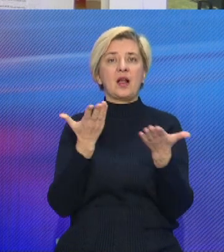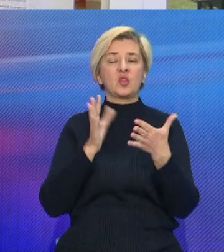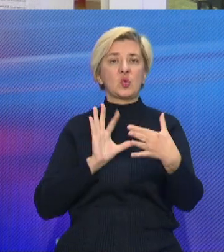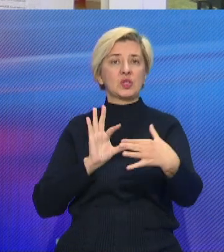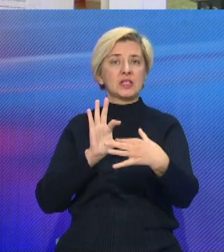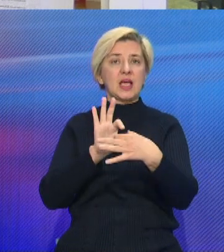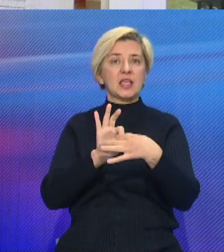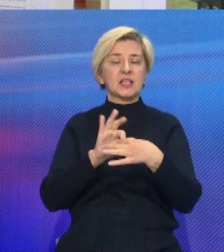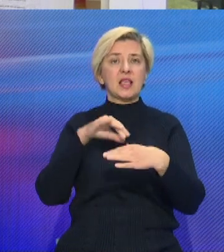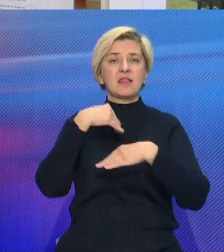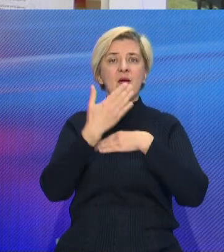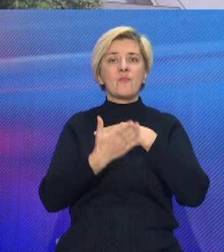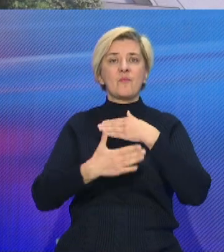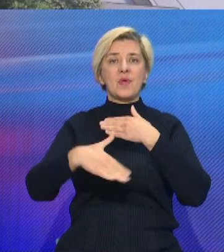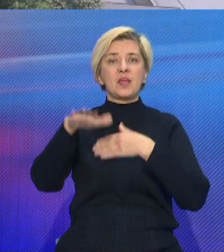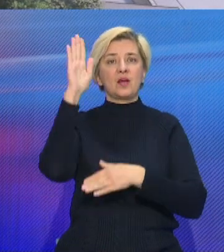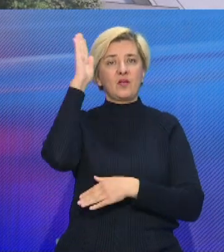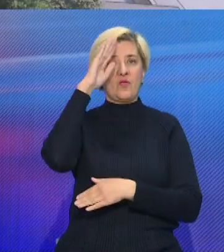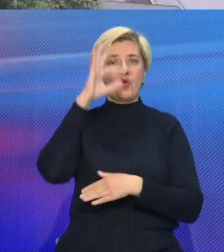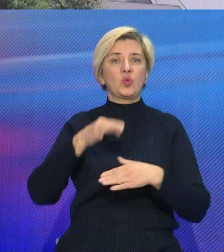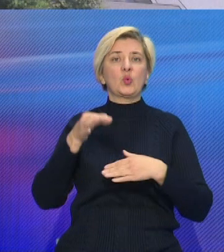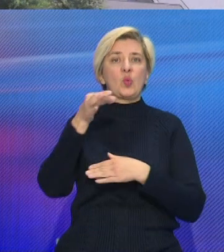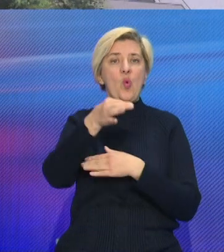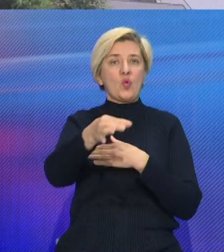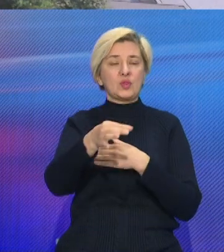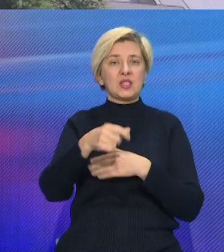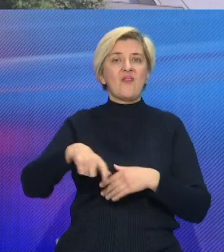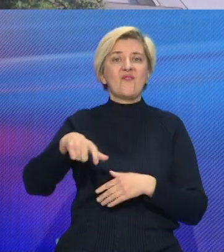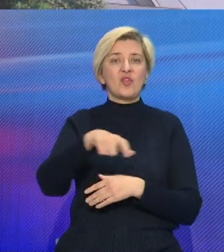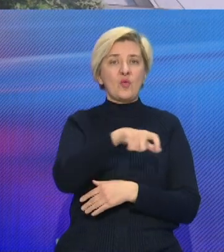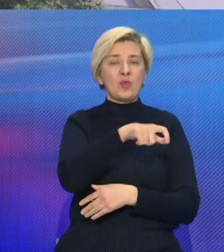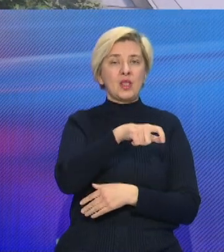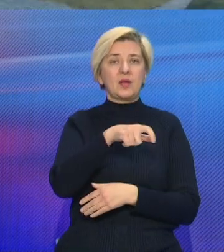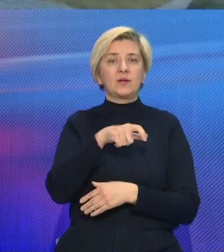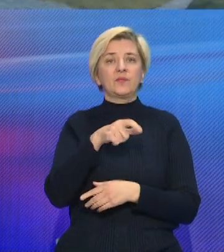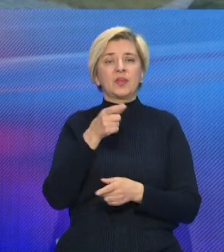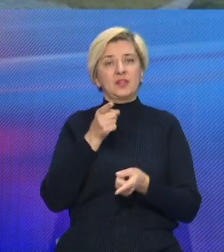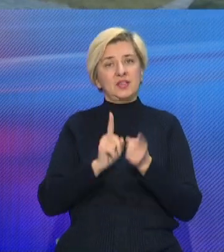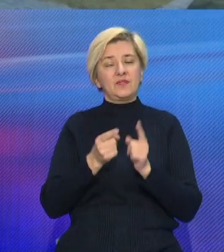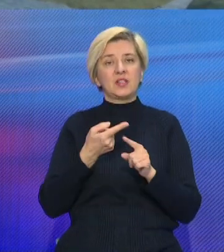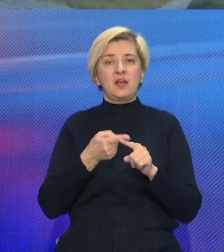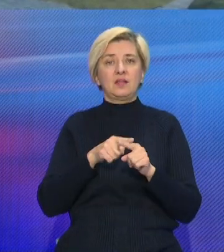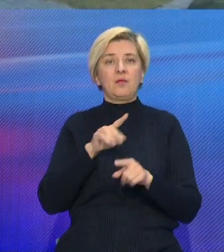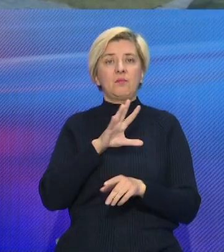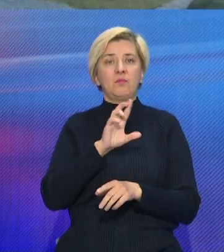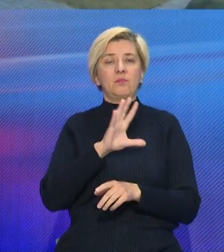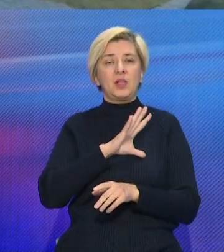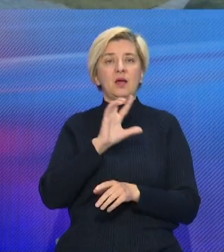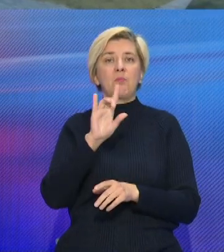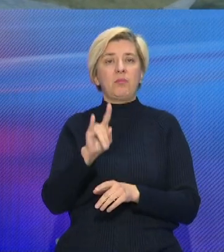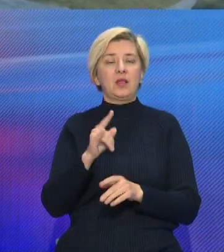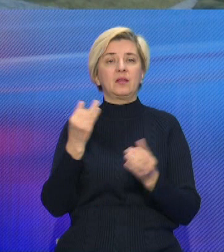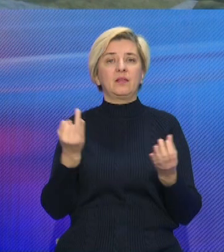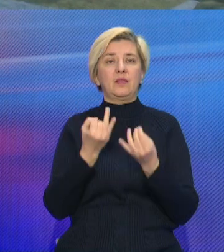соединяет берег, воду і остров в Нёмане. Ну, наверное, это действительно было бы интересное решение,